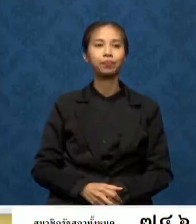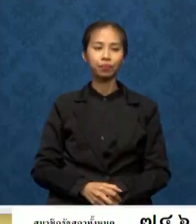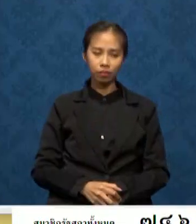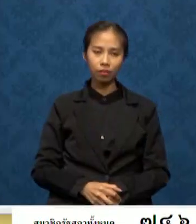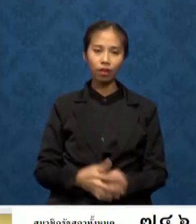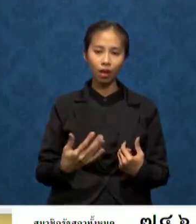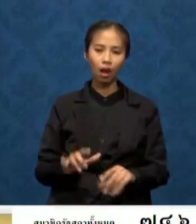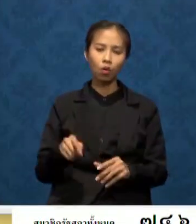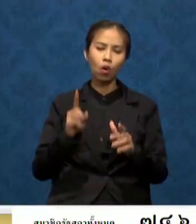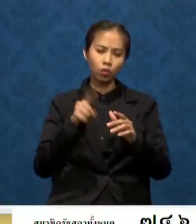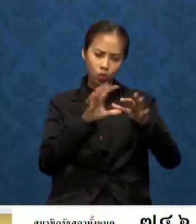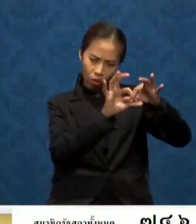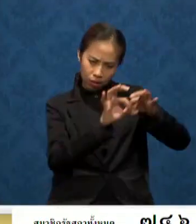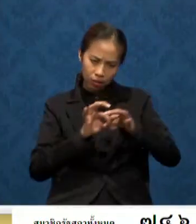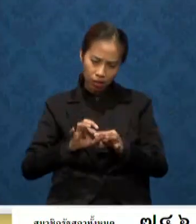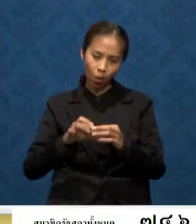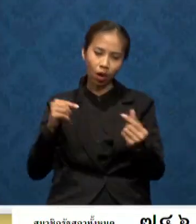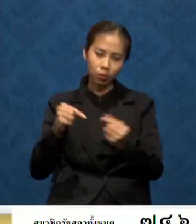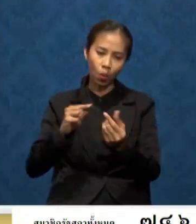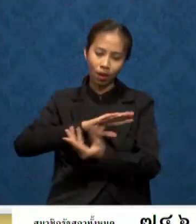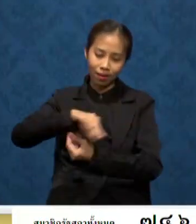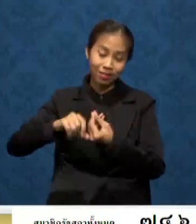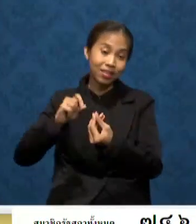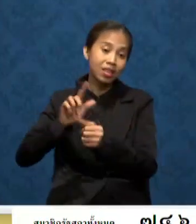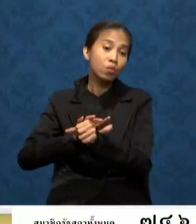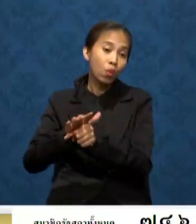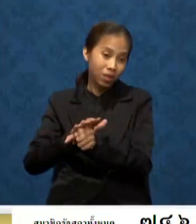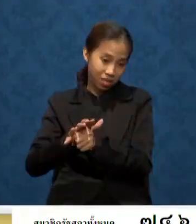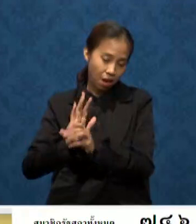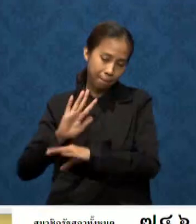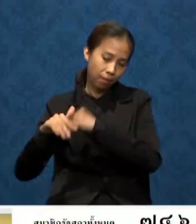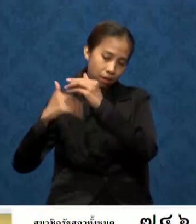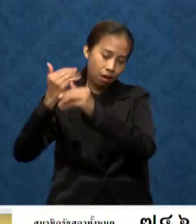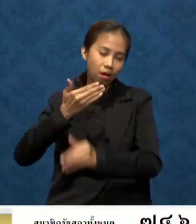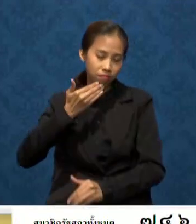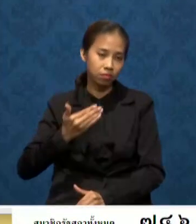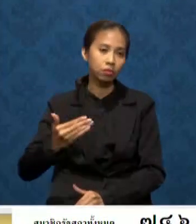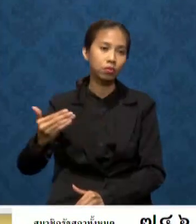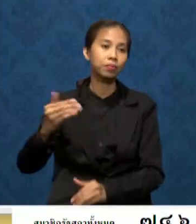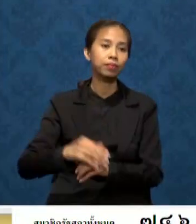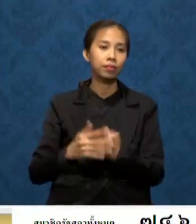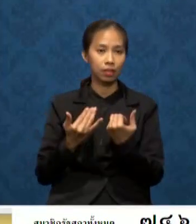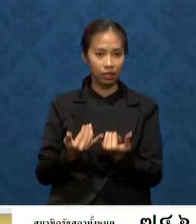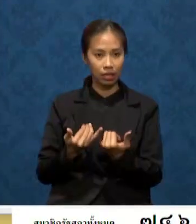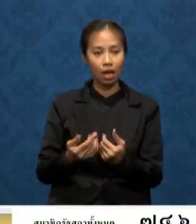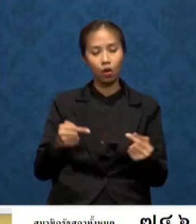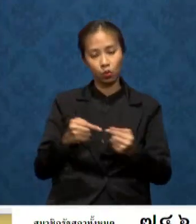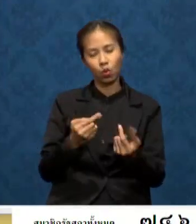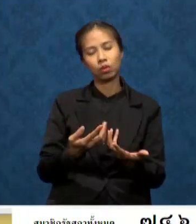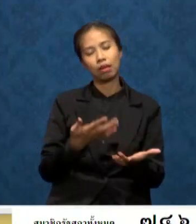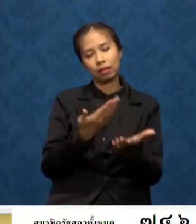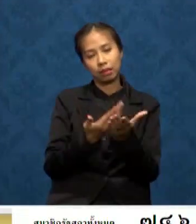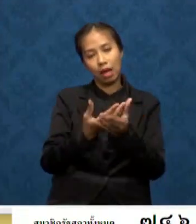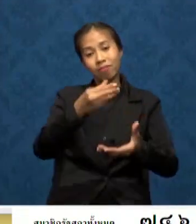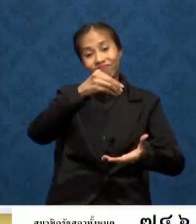หลักปัชญาเศรษฐกิจพอเพียงและต้องเป็นการพัฒนาที่ยั่งยืนนโยบายกระเป๋าเงินดิจิตอลเนี่ยมี